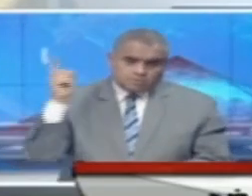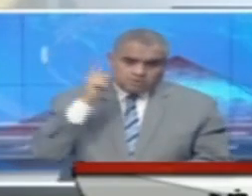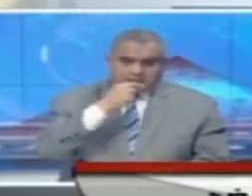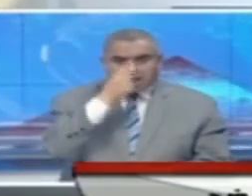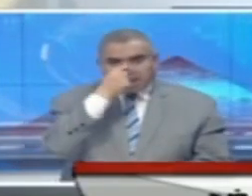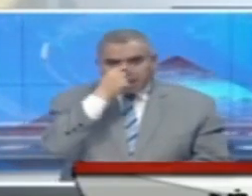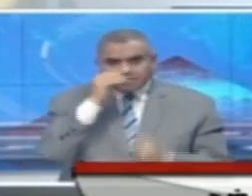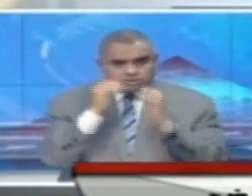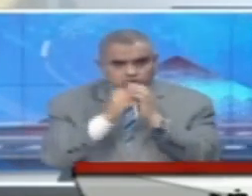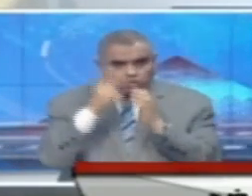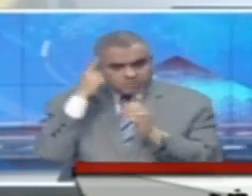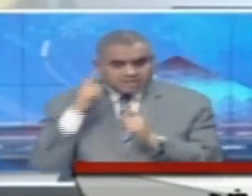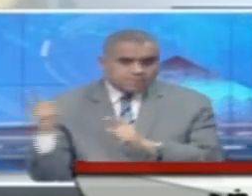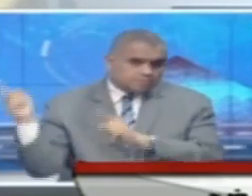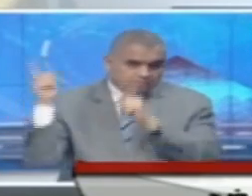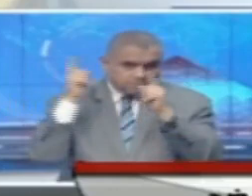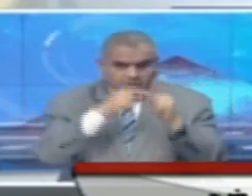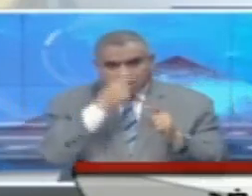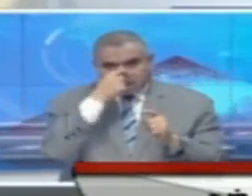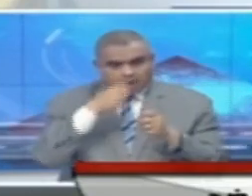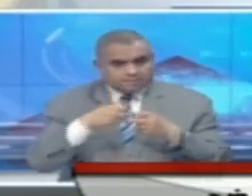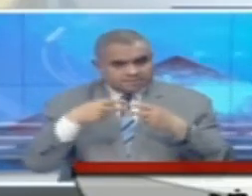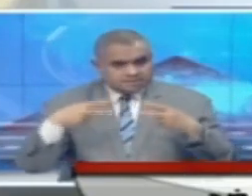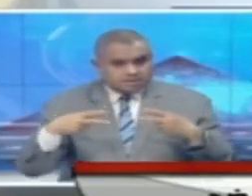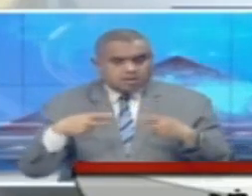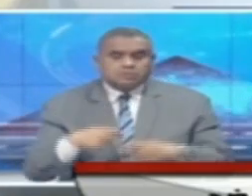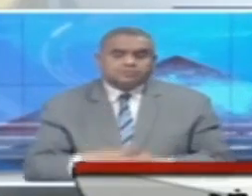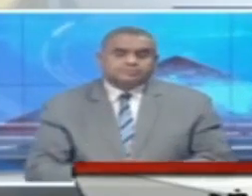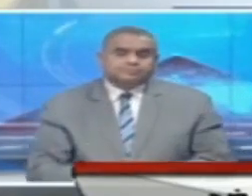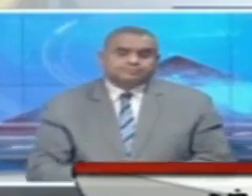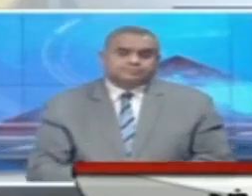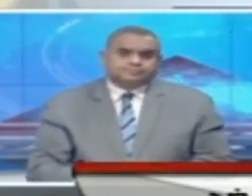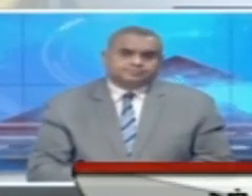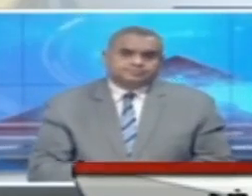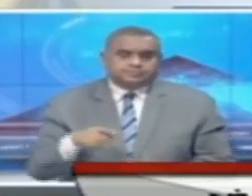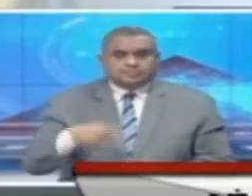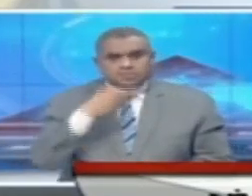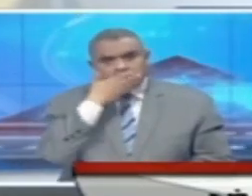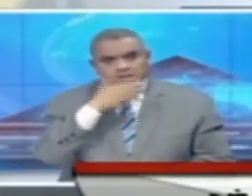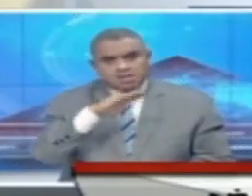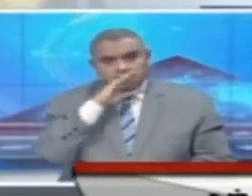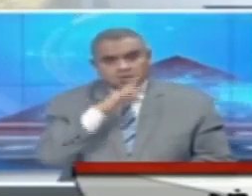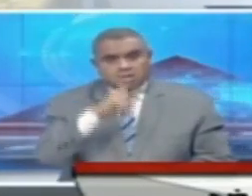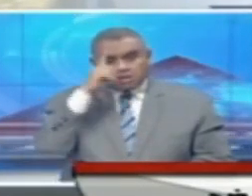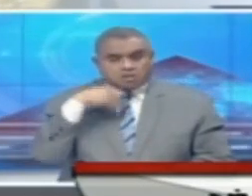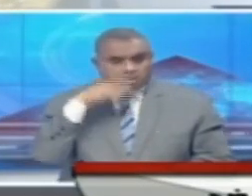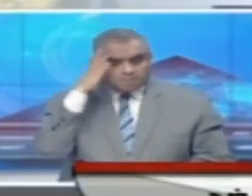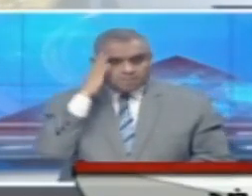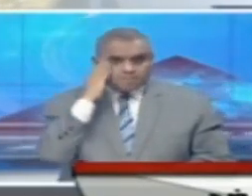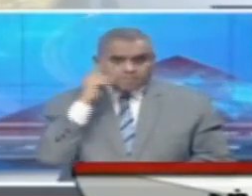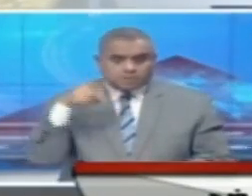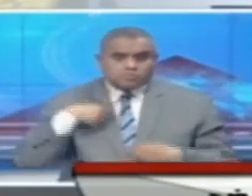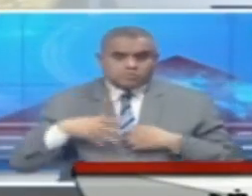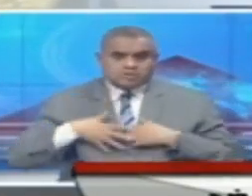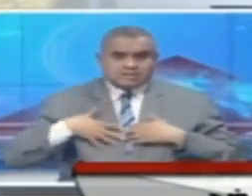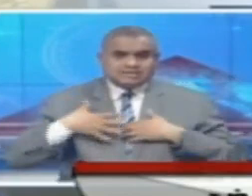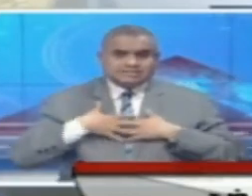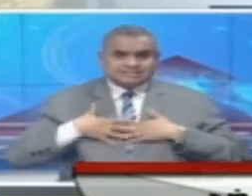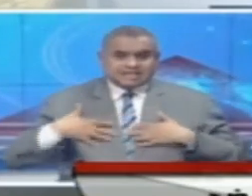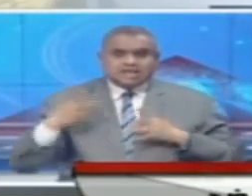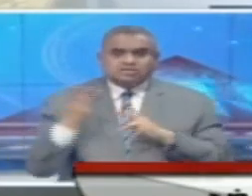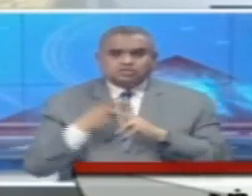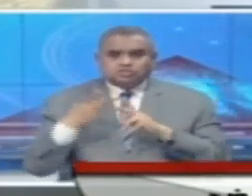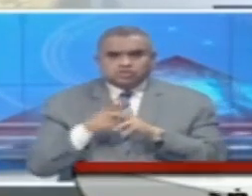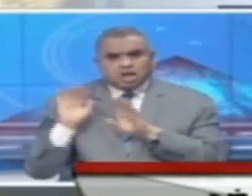الخميس. يعني الحقيقة احنا ما يعني الحمد لله مبسوطين جدا وسعداء بإقبال